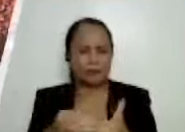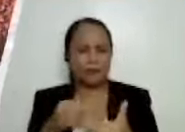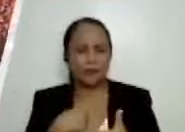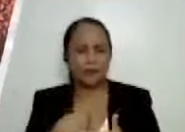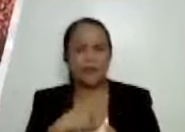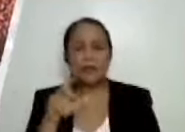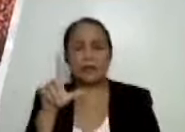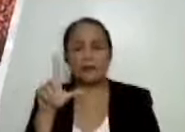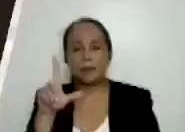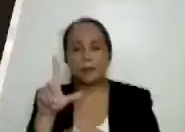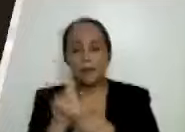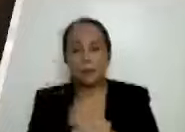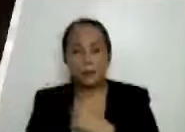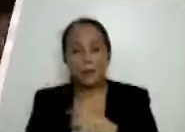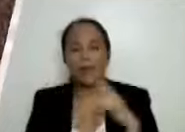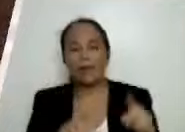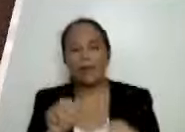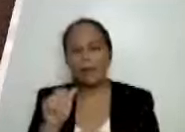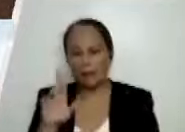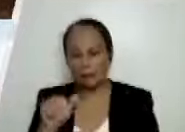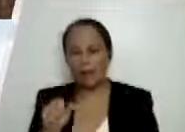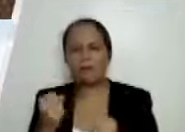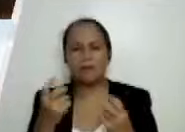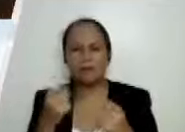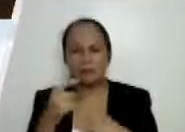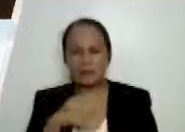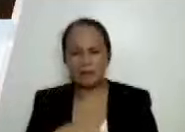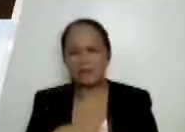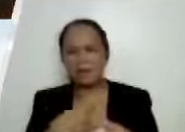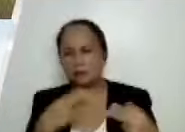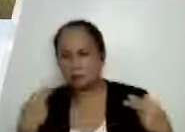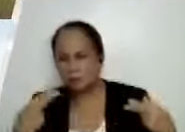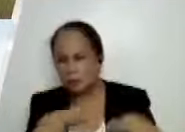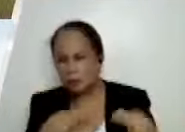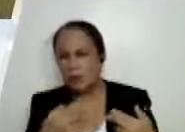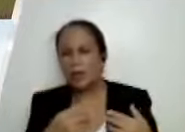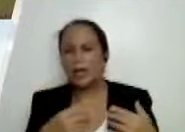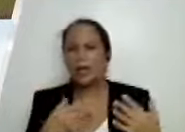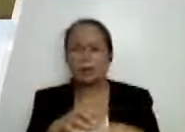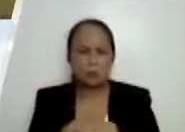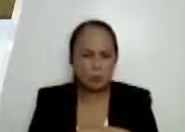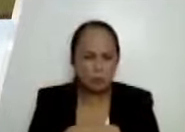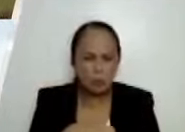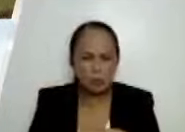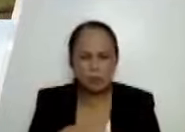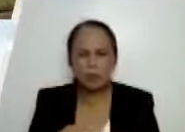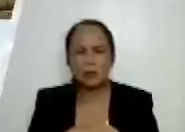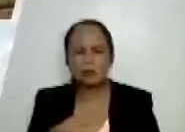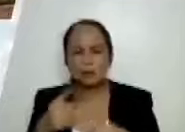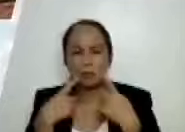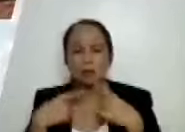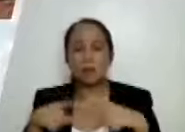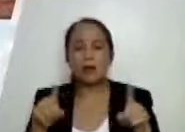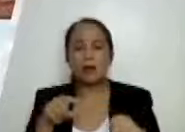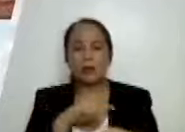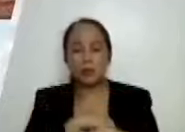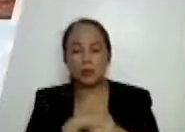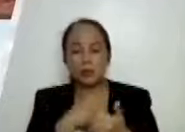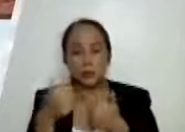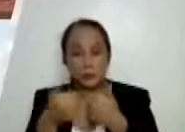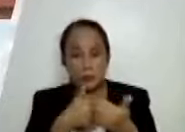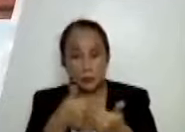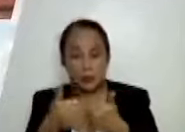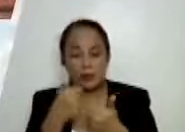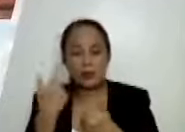Ira, ilang beses nang napilayan at nagka-allergy. Kaya nang manalo sa qualifying tournament para sa